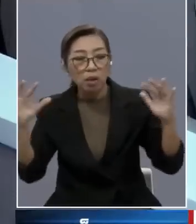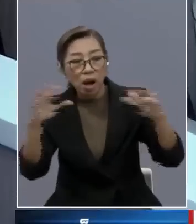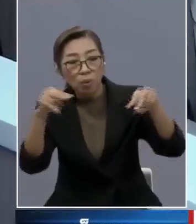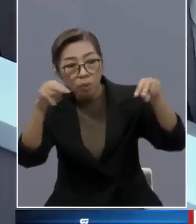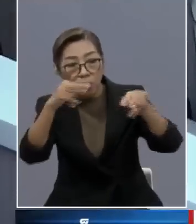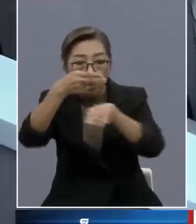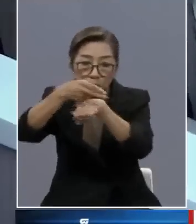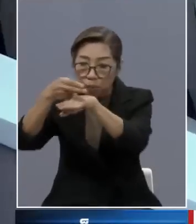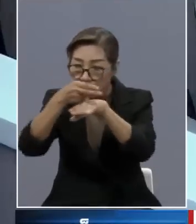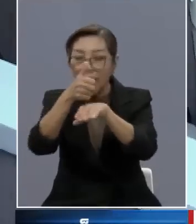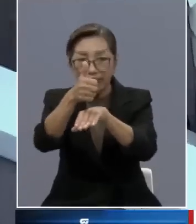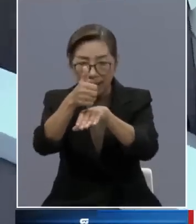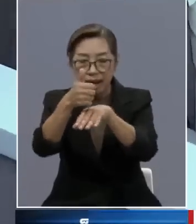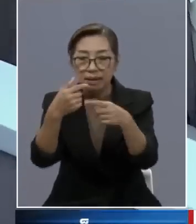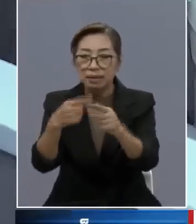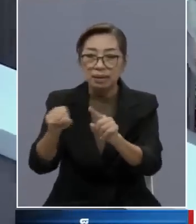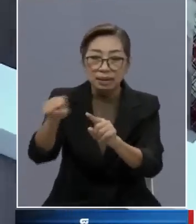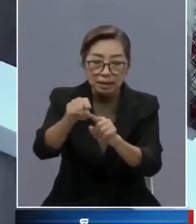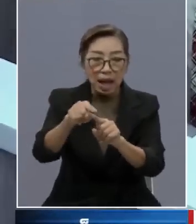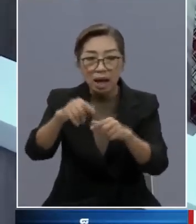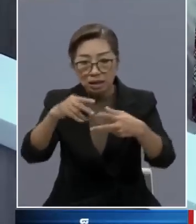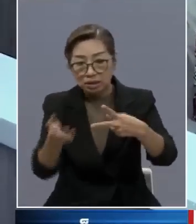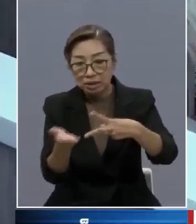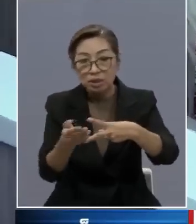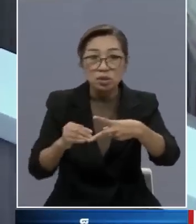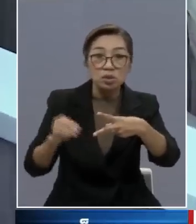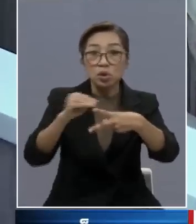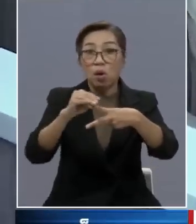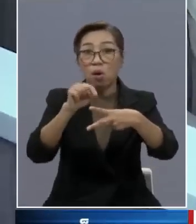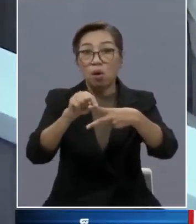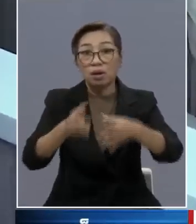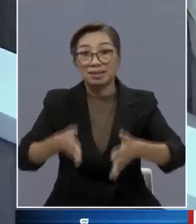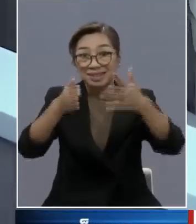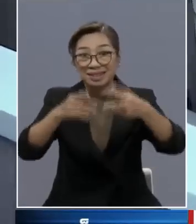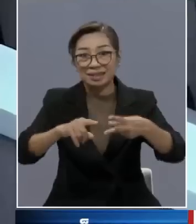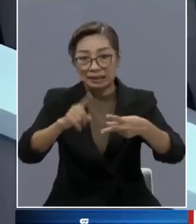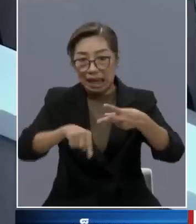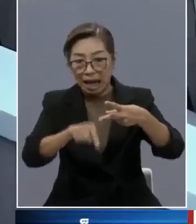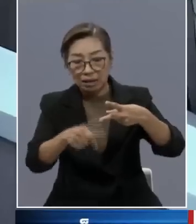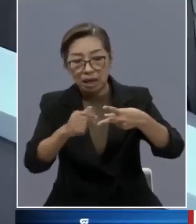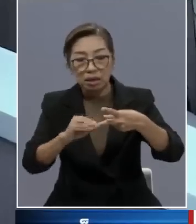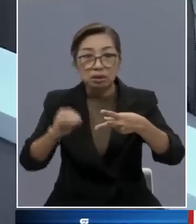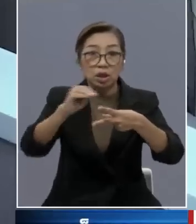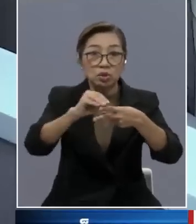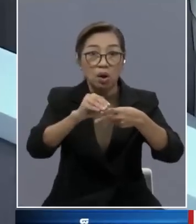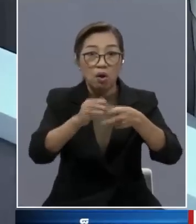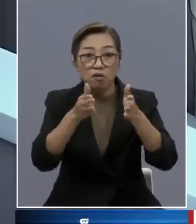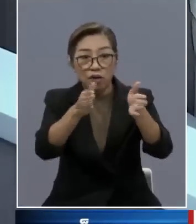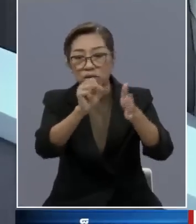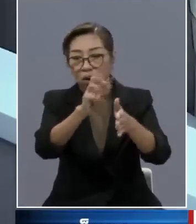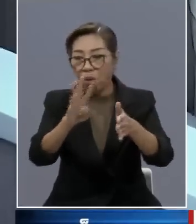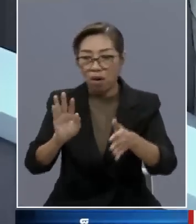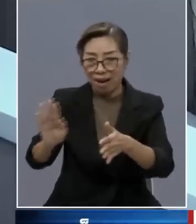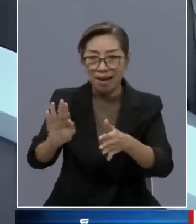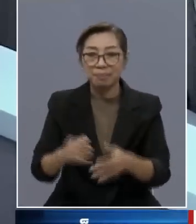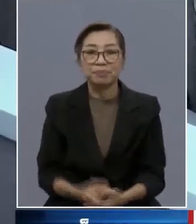ติแต่ไม่อนุญาตให้เข้าไปยังบริเวณชั้น2ของอาคารรัฐสภาฝั่งสว.โดยเด็ดขาดนะครับขณะเดียวกัน